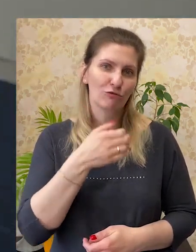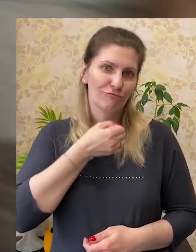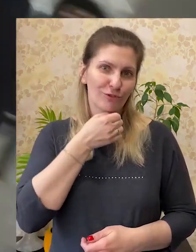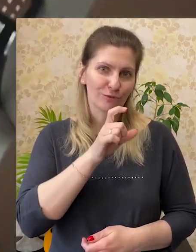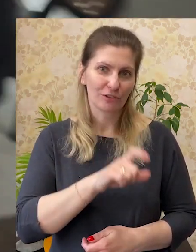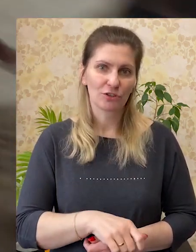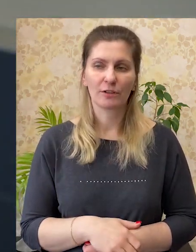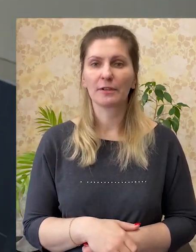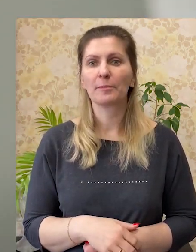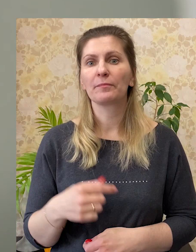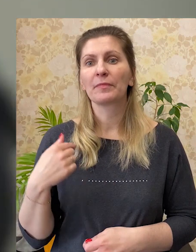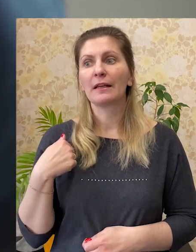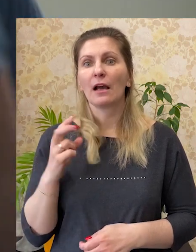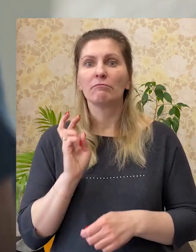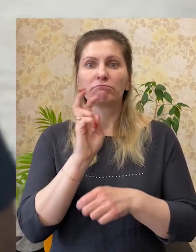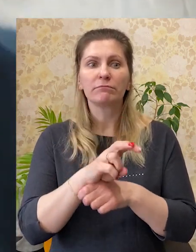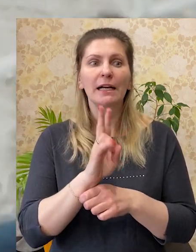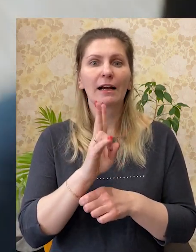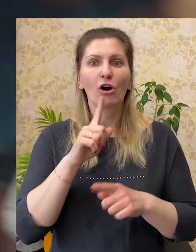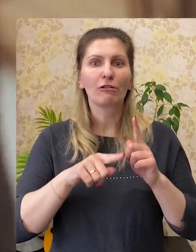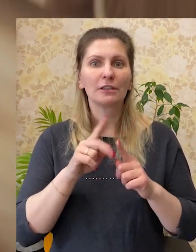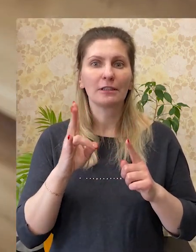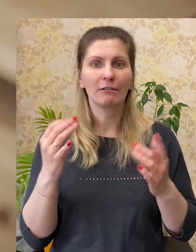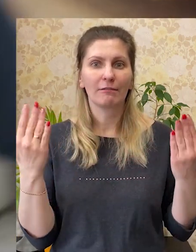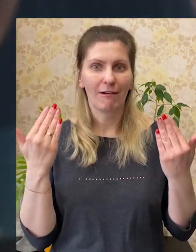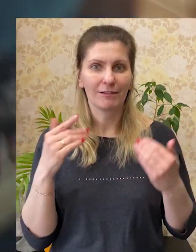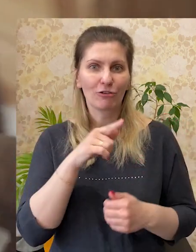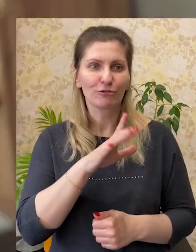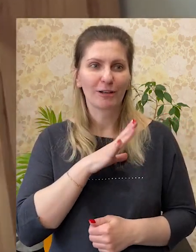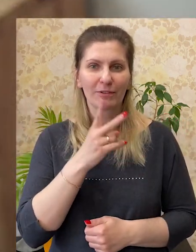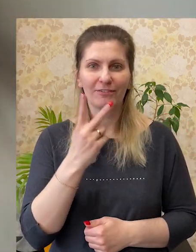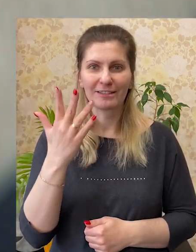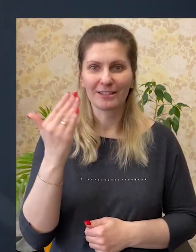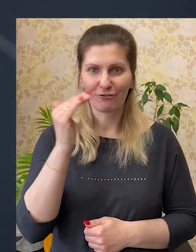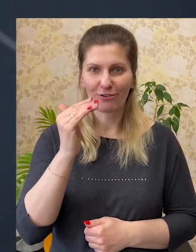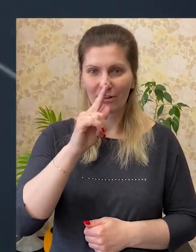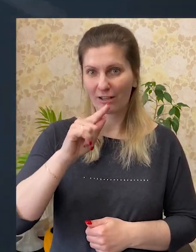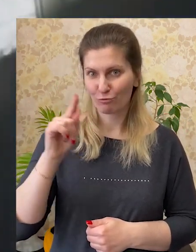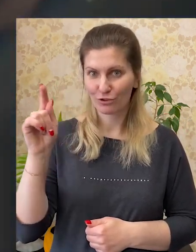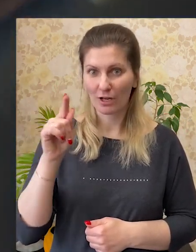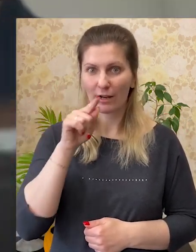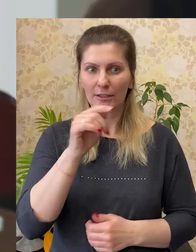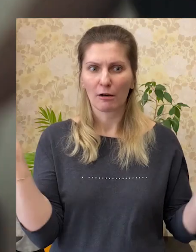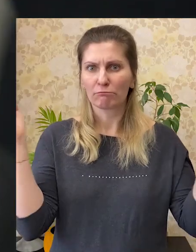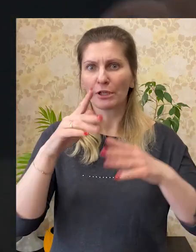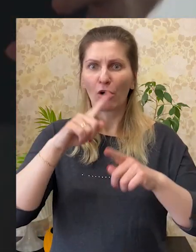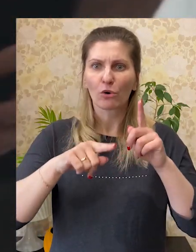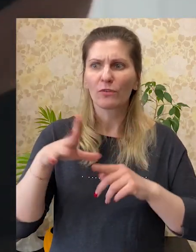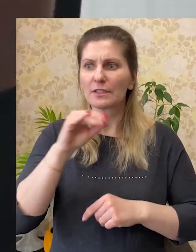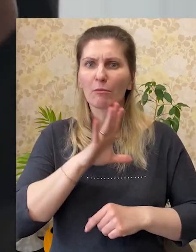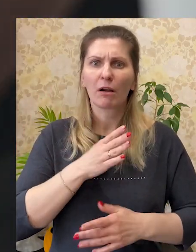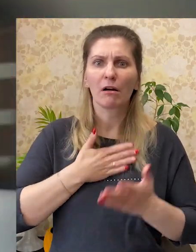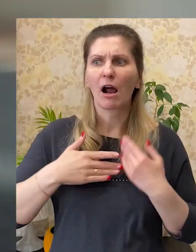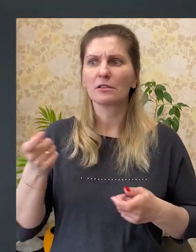Ну, я приехал сюда на дачу к родителям, а здесь у меня родители отмечали 20 февраля, здесь было много родственников. Ну, я приехал такой, все мне рады,